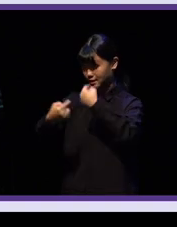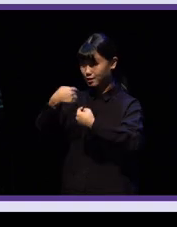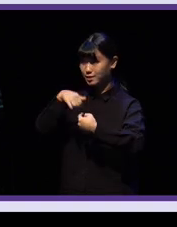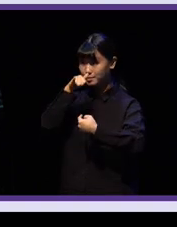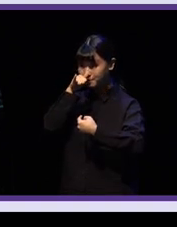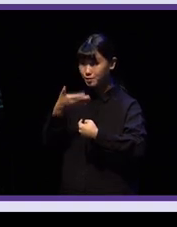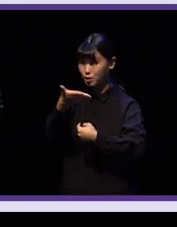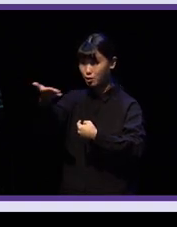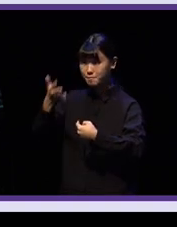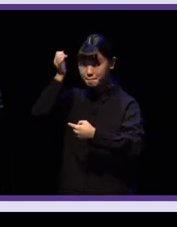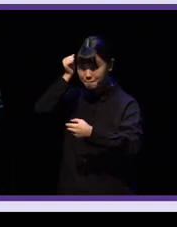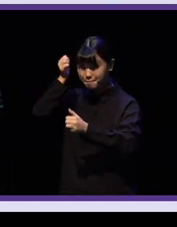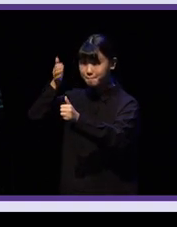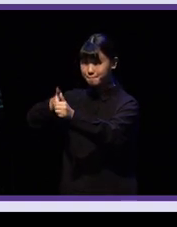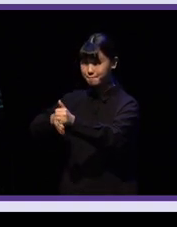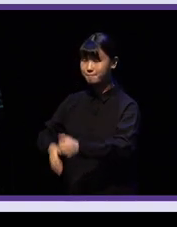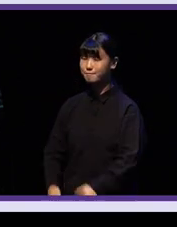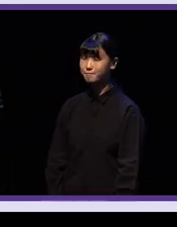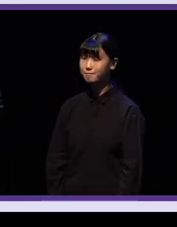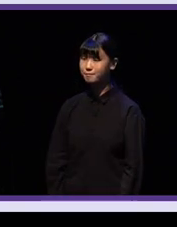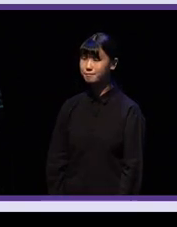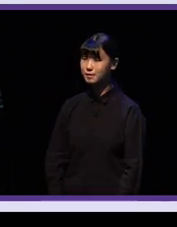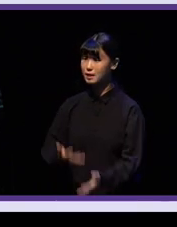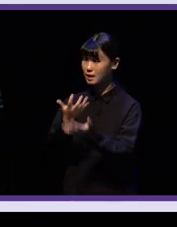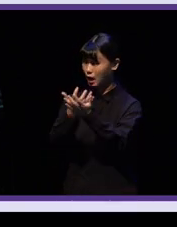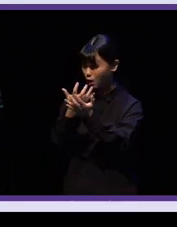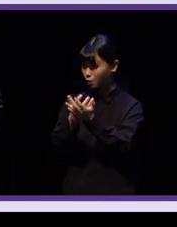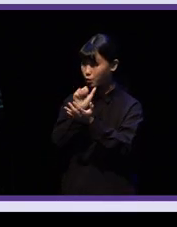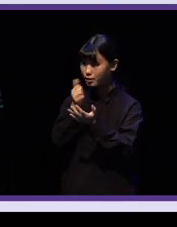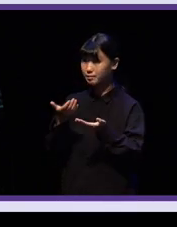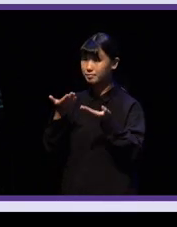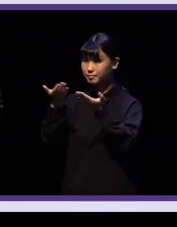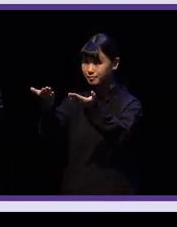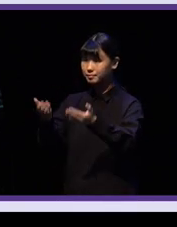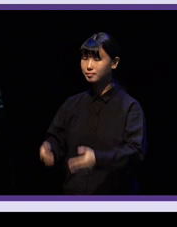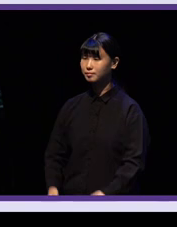받습니다 이전 꼭 유념해 주시고요 제출 자료입니다